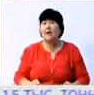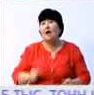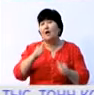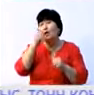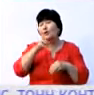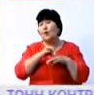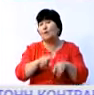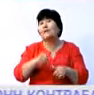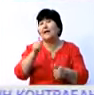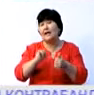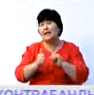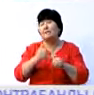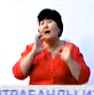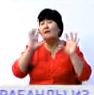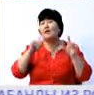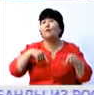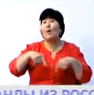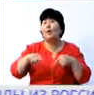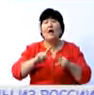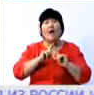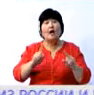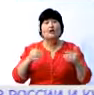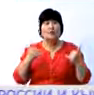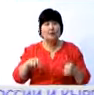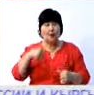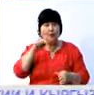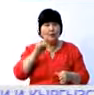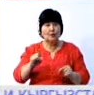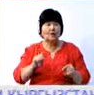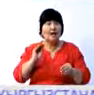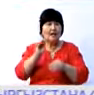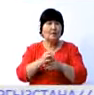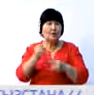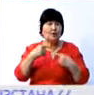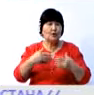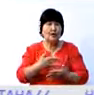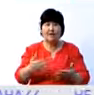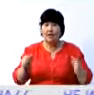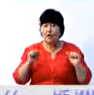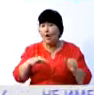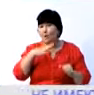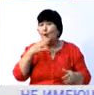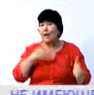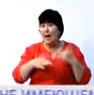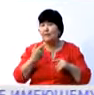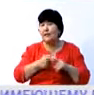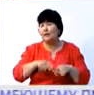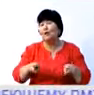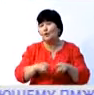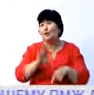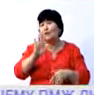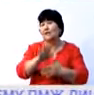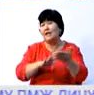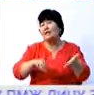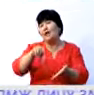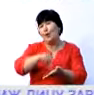Ежегодно проводятся соревнования по волейболу и футболу. Особенность же этого года в том, что добавили еще другие виды спорта. Многие обрадовались этому и тоже подали